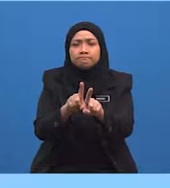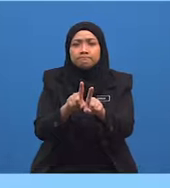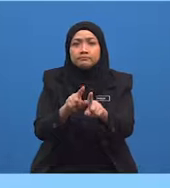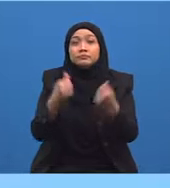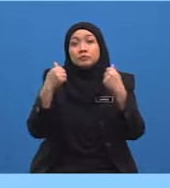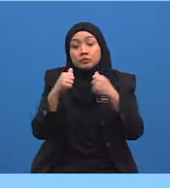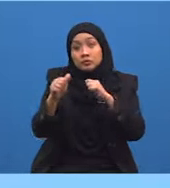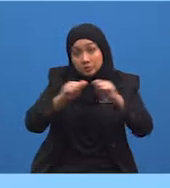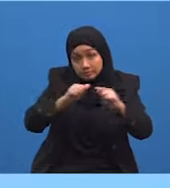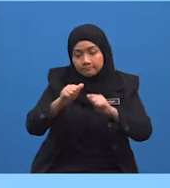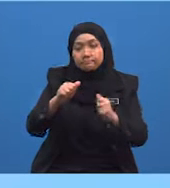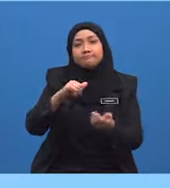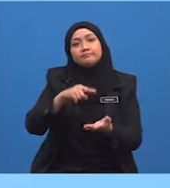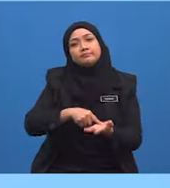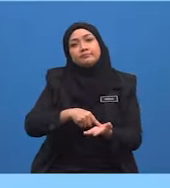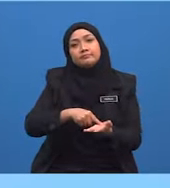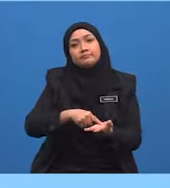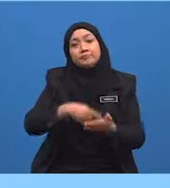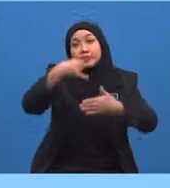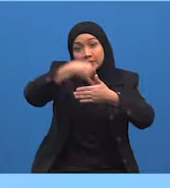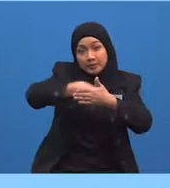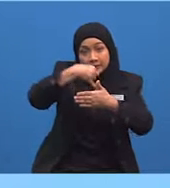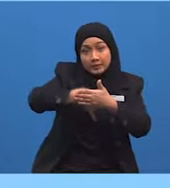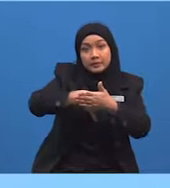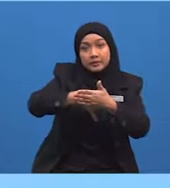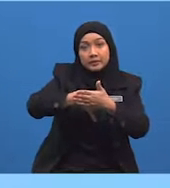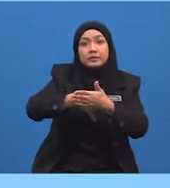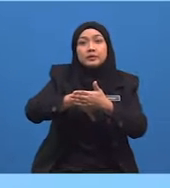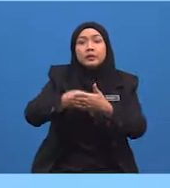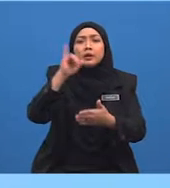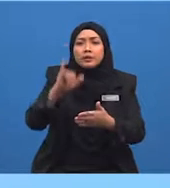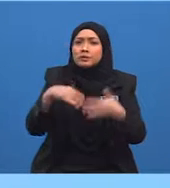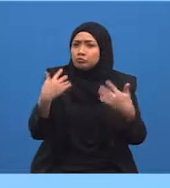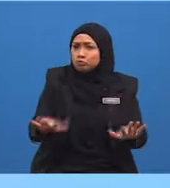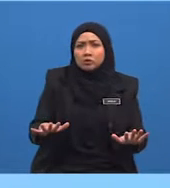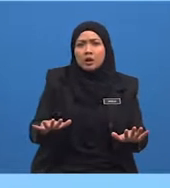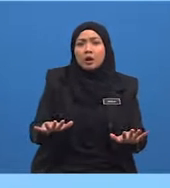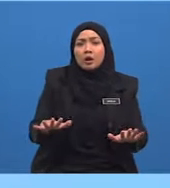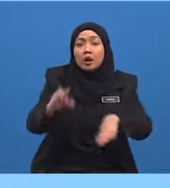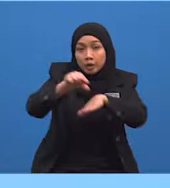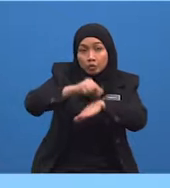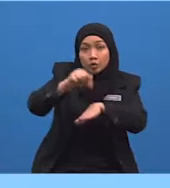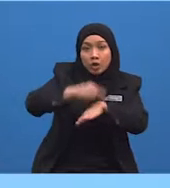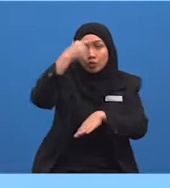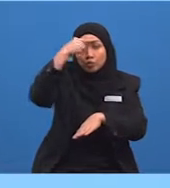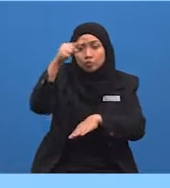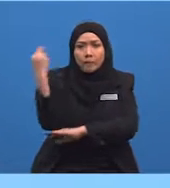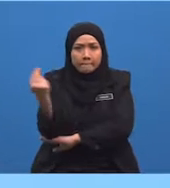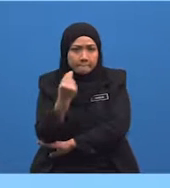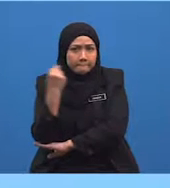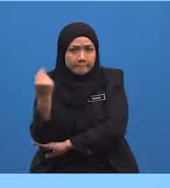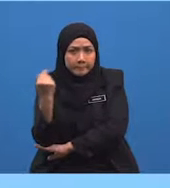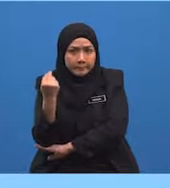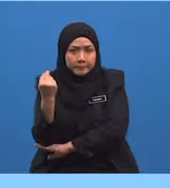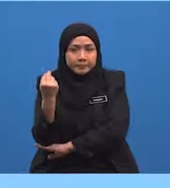ini. Isi padu asid hidroklorik yang diperlukan untuk menetralkan